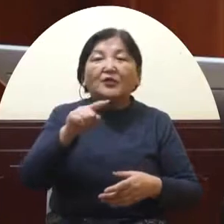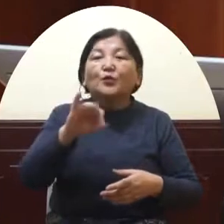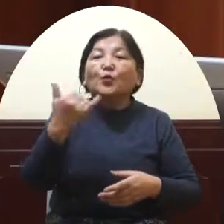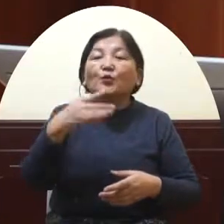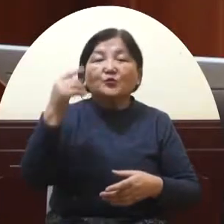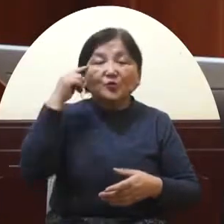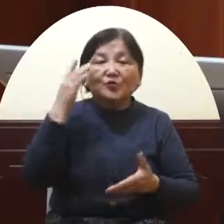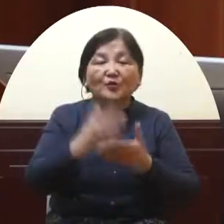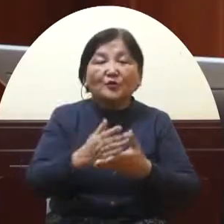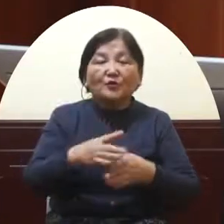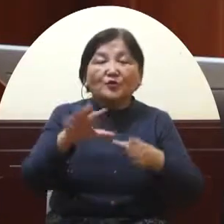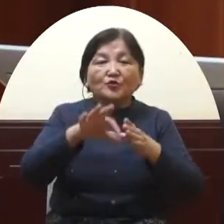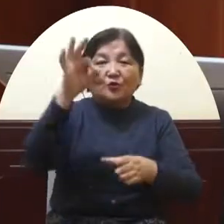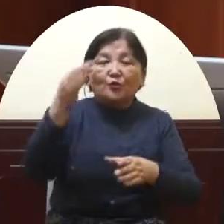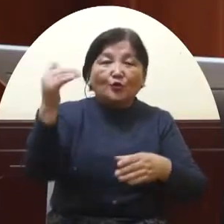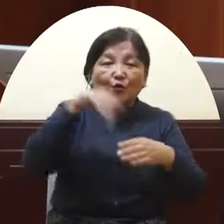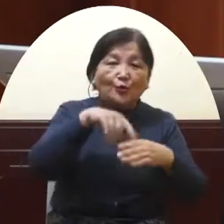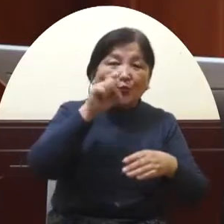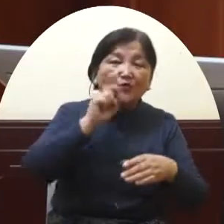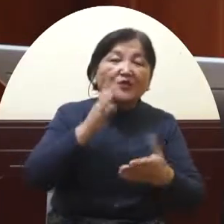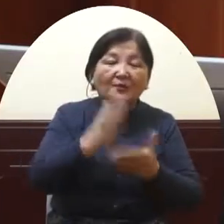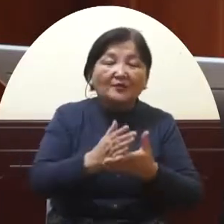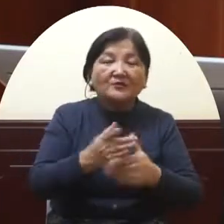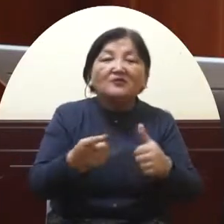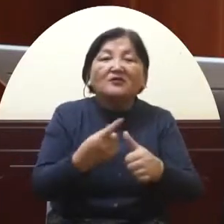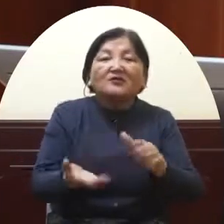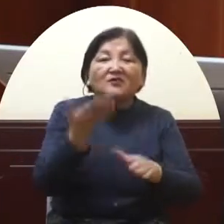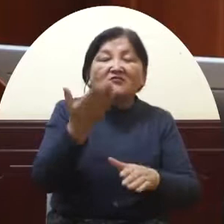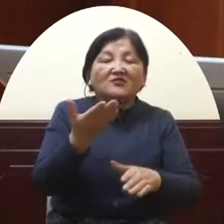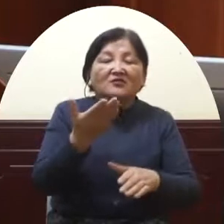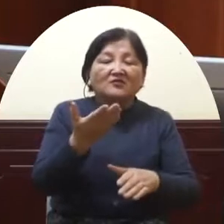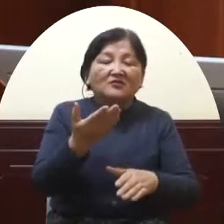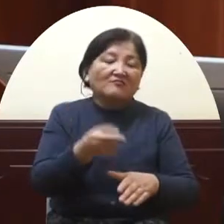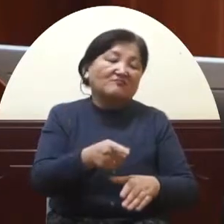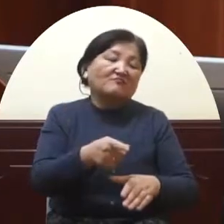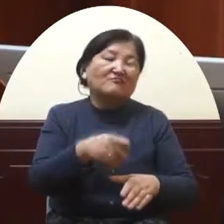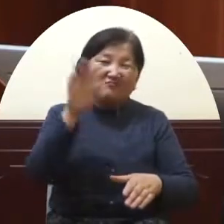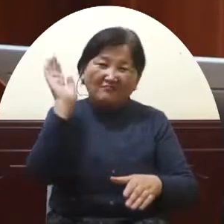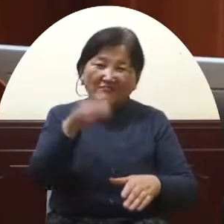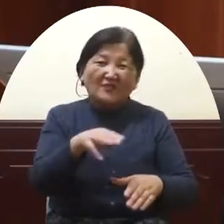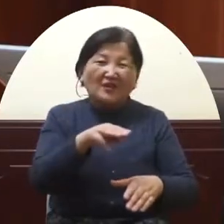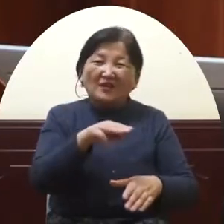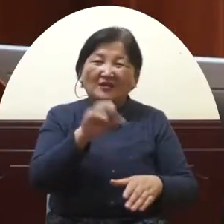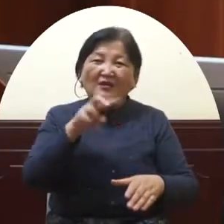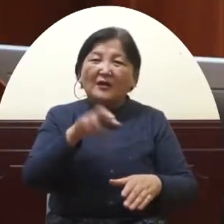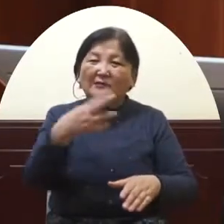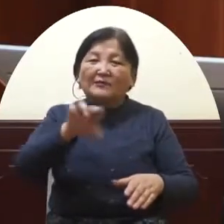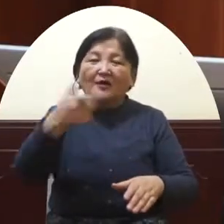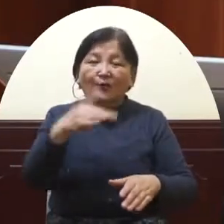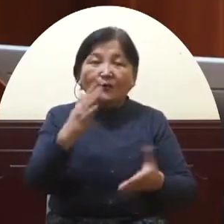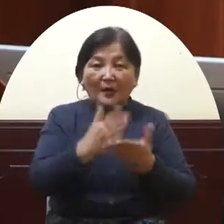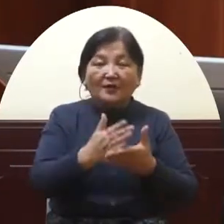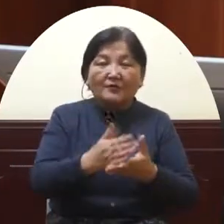сонгуульд оролцох хүсэлтэй ч нэр дэвшигчид таалагдахгүй байгааг илэрхийлж байна. Улс төрийн нам нэр дэвшигчид